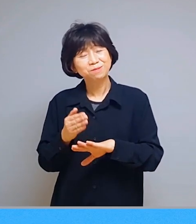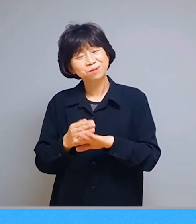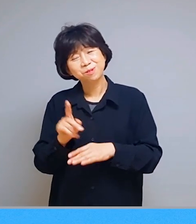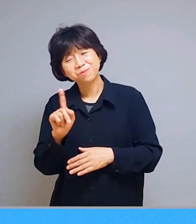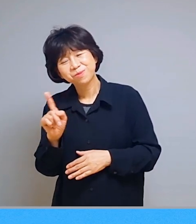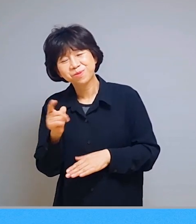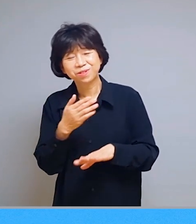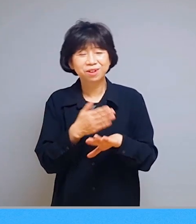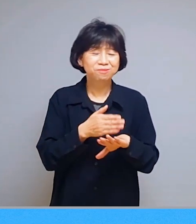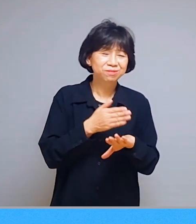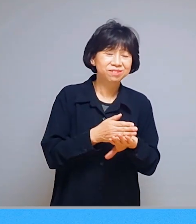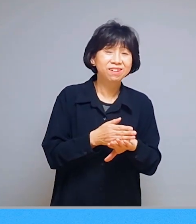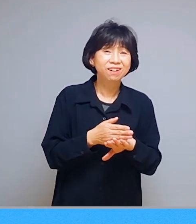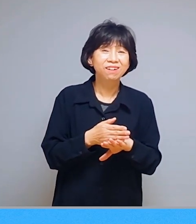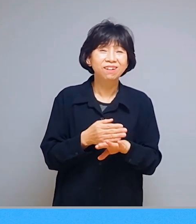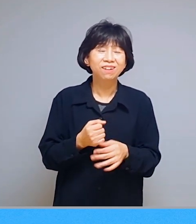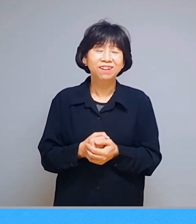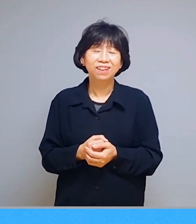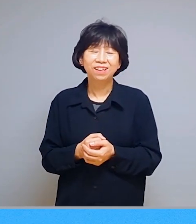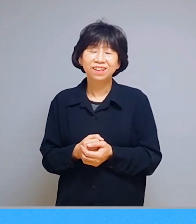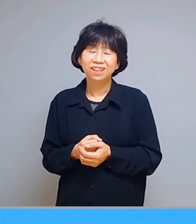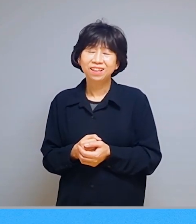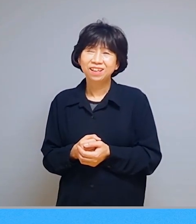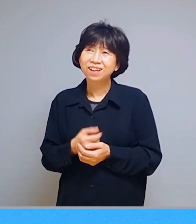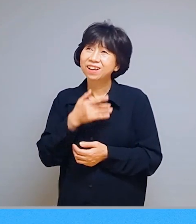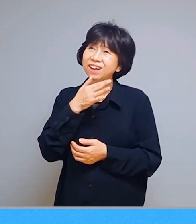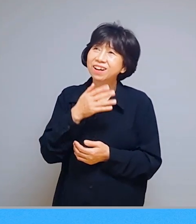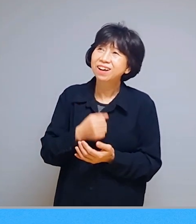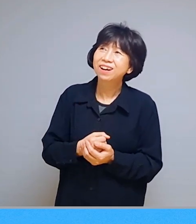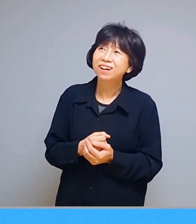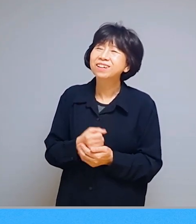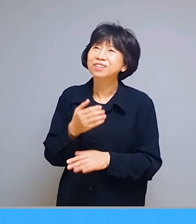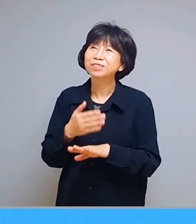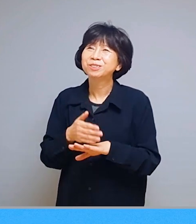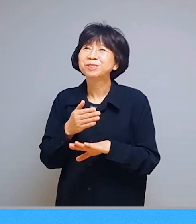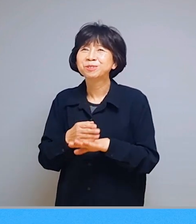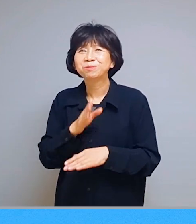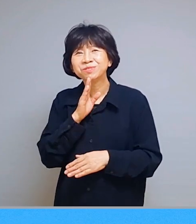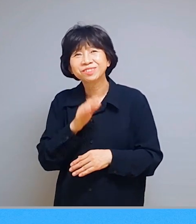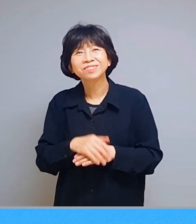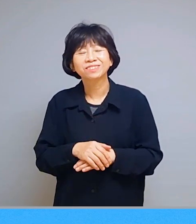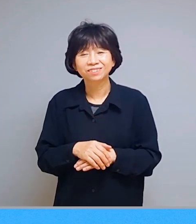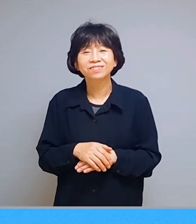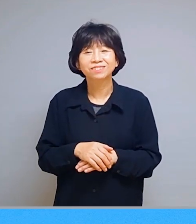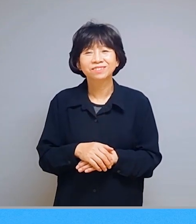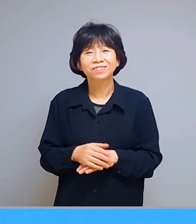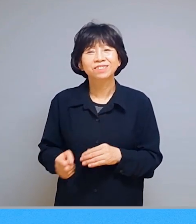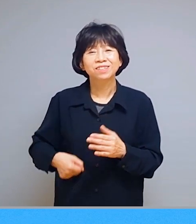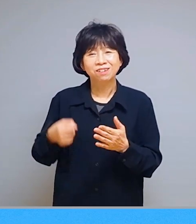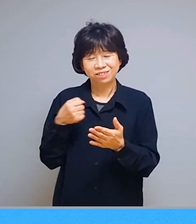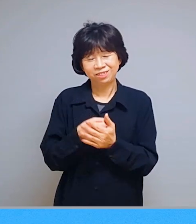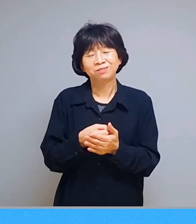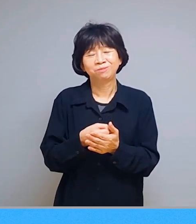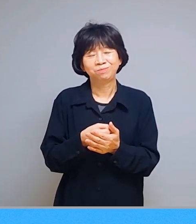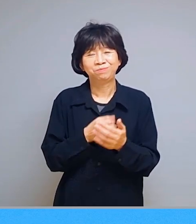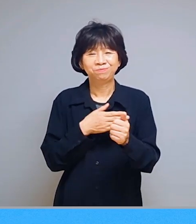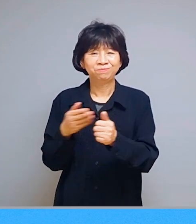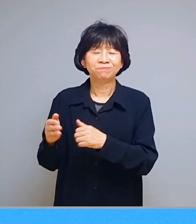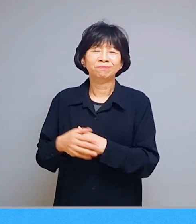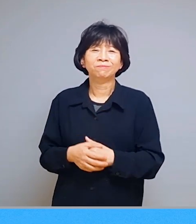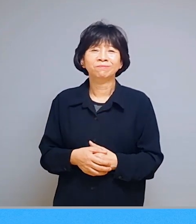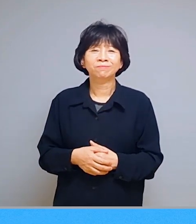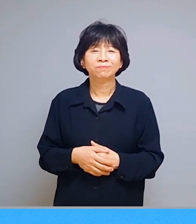감사하지 못했음을 회개하면서도 감사해야 되겠다. 여러분, 결단하는 우리들 될 수 있기를